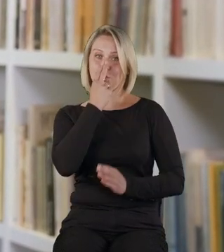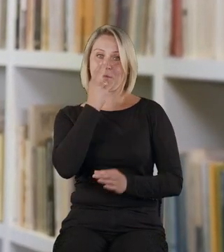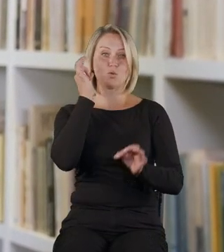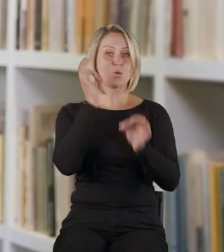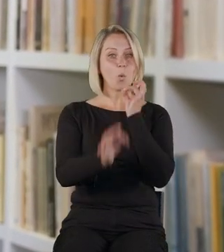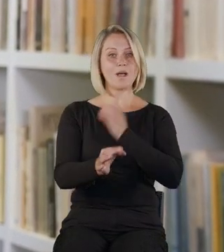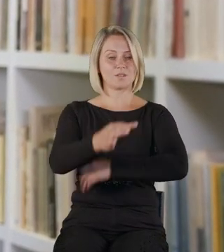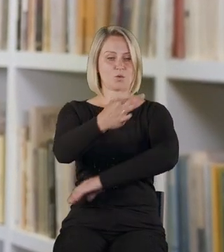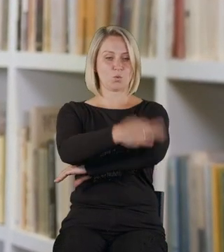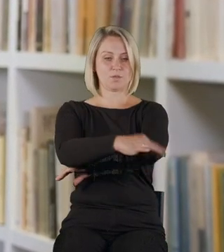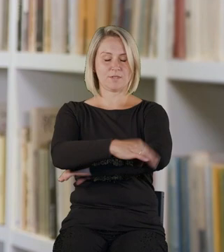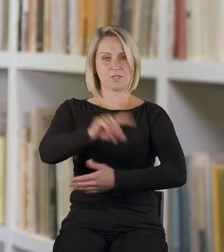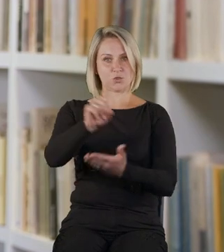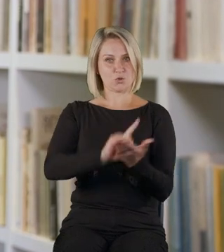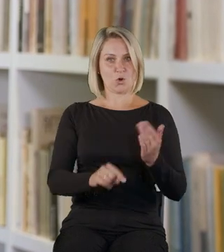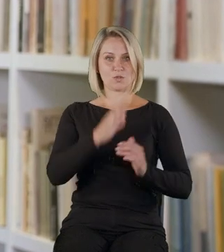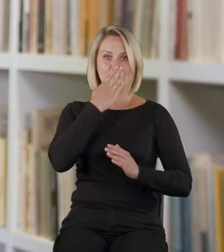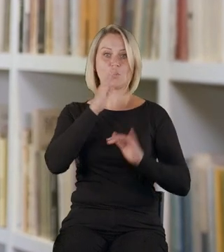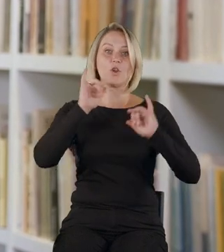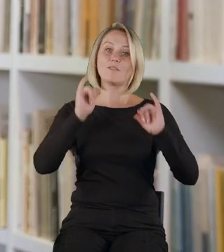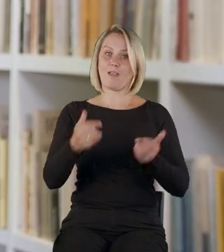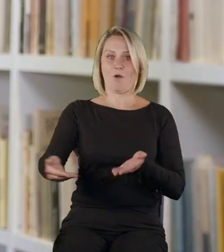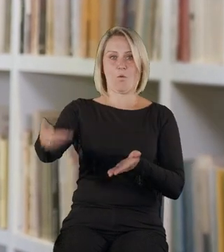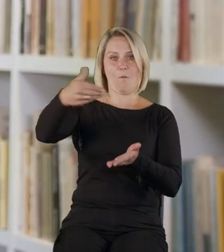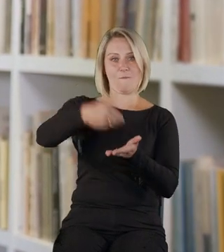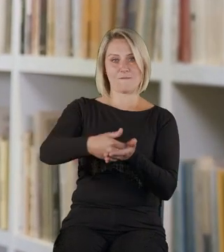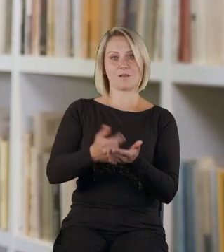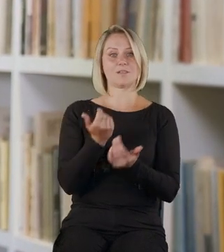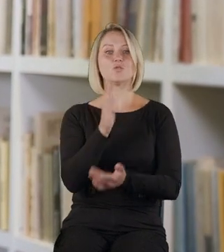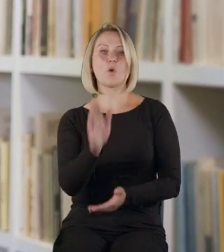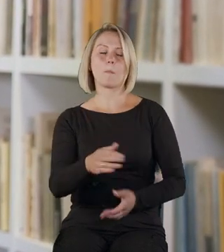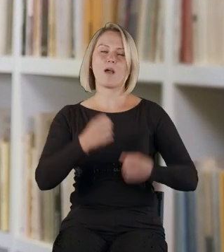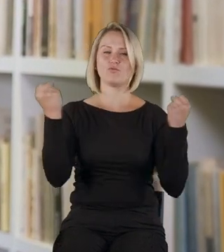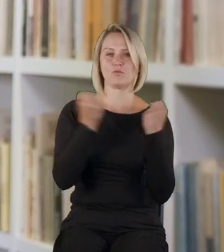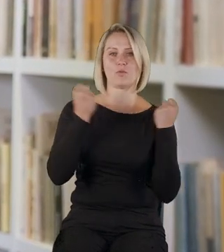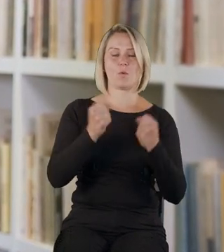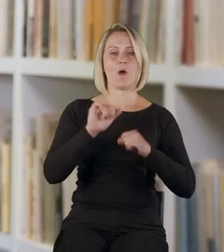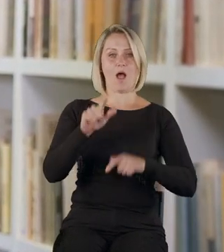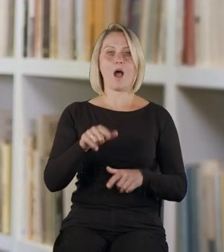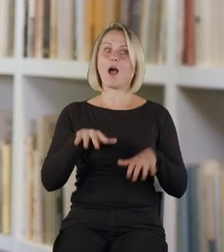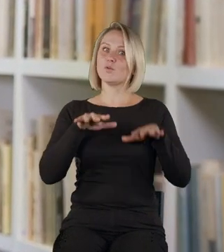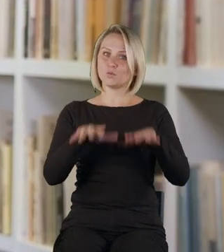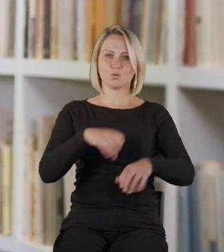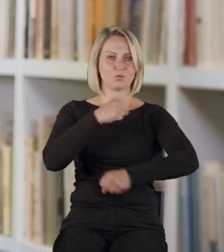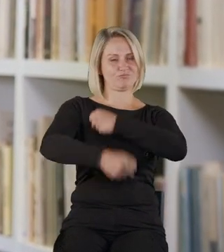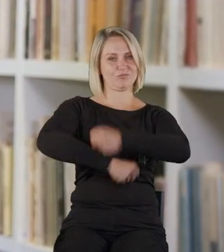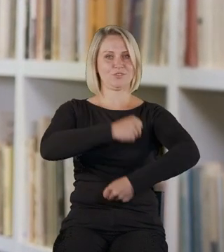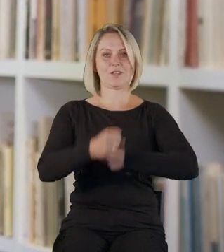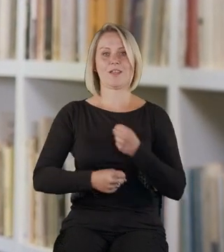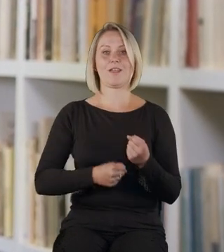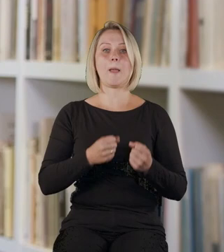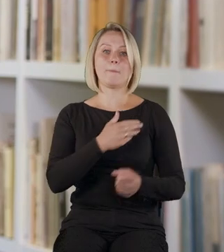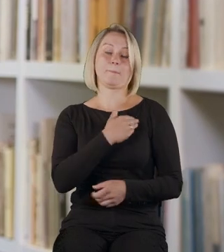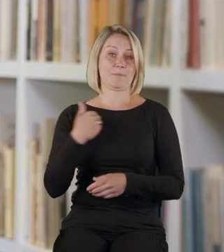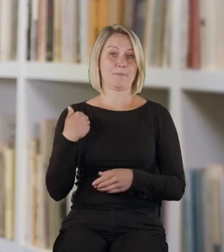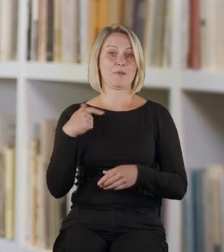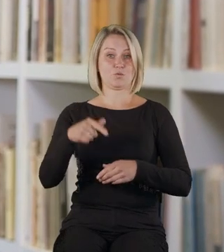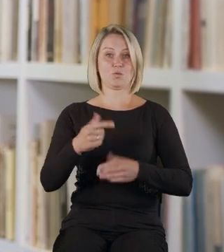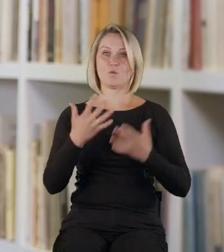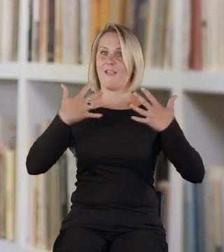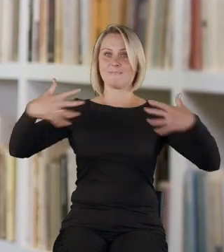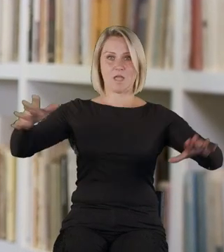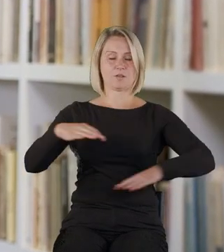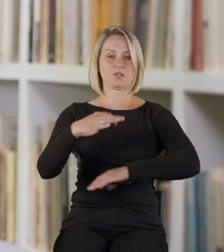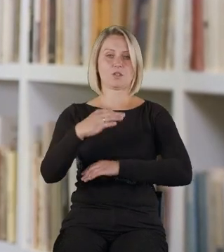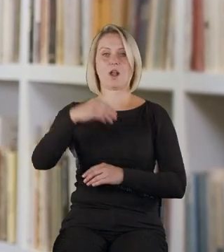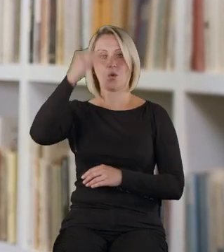dzieje się w Uniwersytecie Śląskim, jaka jest jego oferta, jaka jest jego siła, a dzieje się ogromnie dużo. Jesteśmy największą